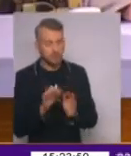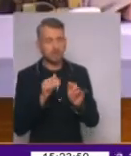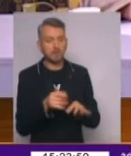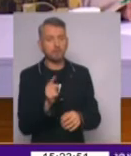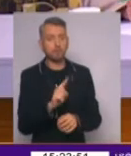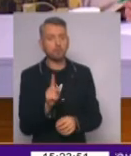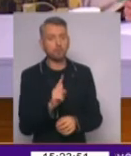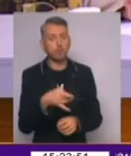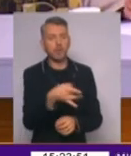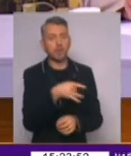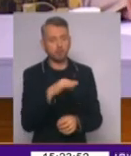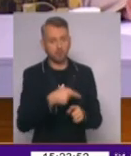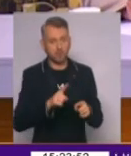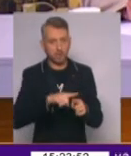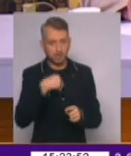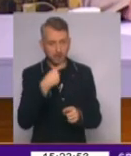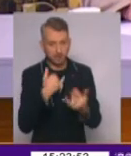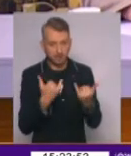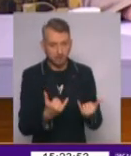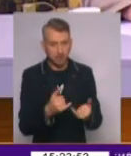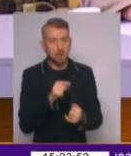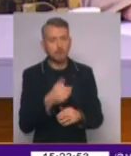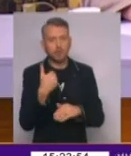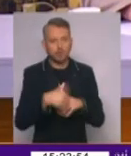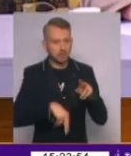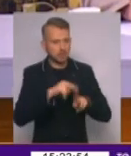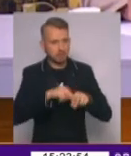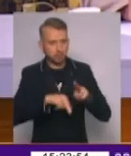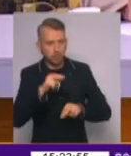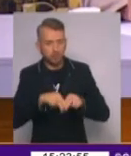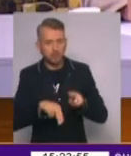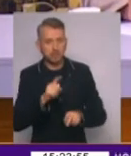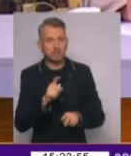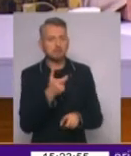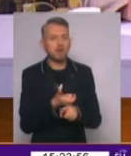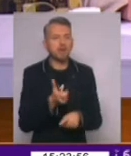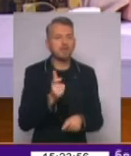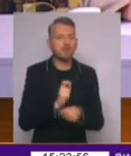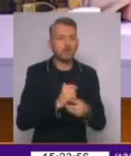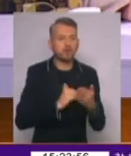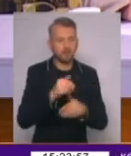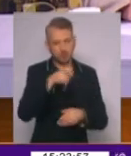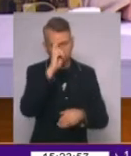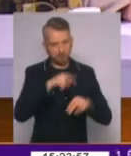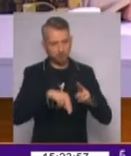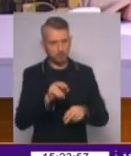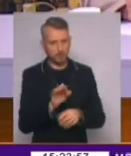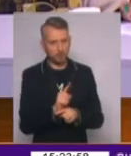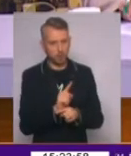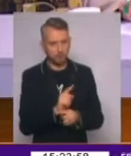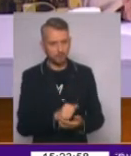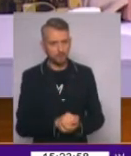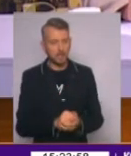тому, що район, про який йде зараз мова, він уже забудований з перевищенням державних будівельних норм.